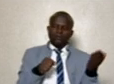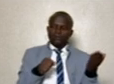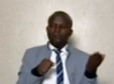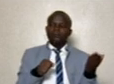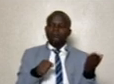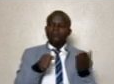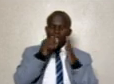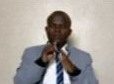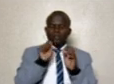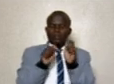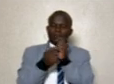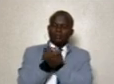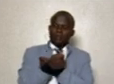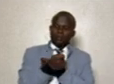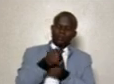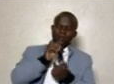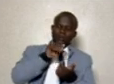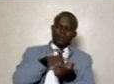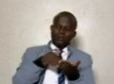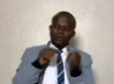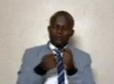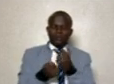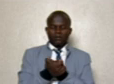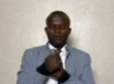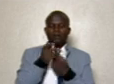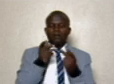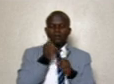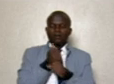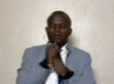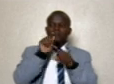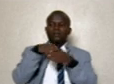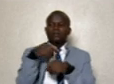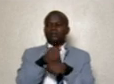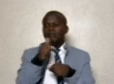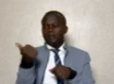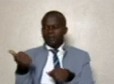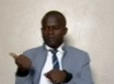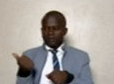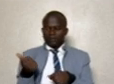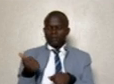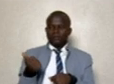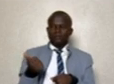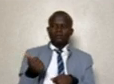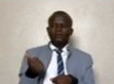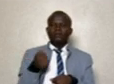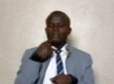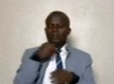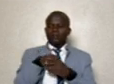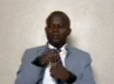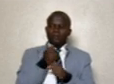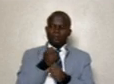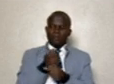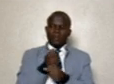ya kuba umuntu yahindura cyaba ikigo akahindura ikigo yakoreragamo akajya gukorera ahandi waba umwanya